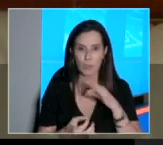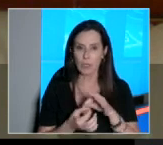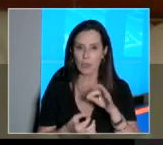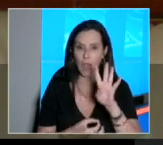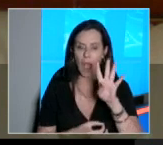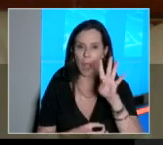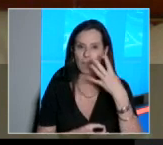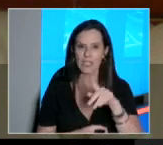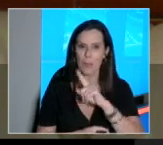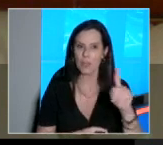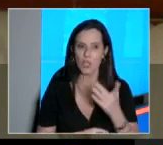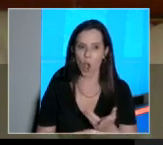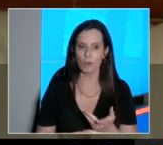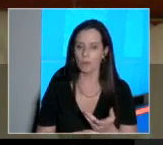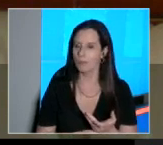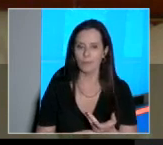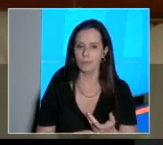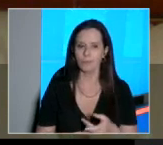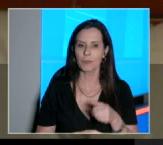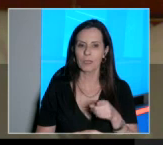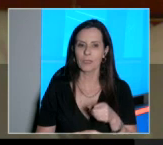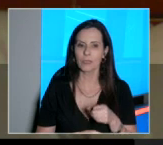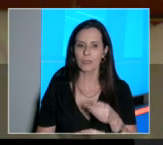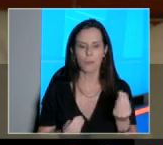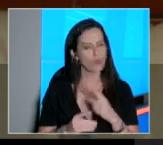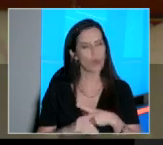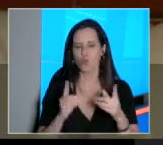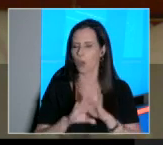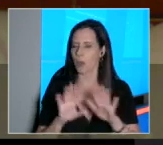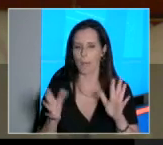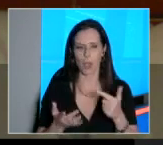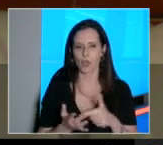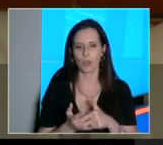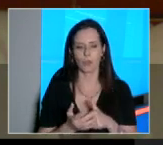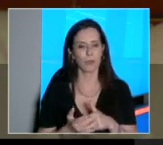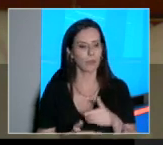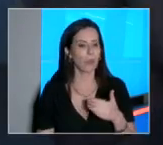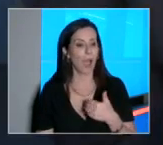הכל 4.5 מיליון. אין, זה כלי מידה אחר לגמרי ממה ש...